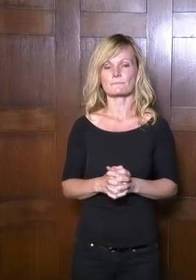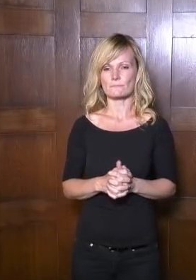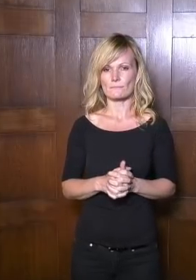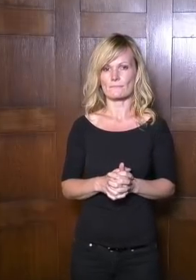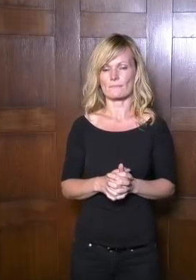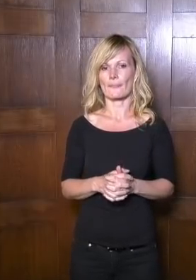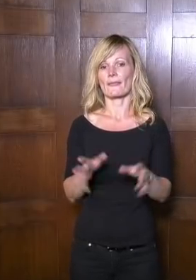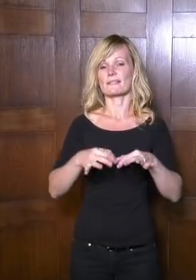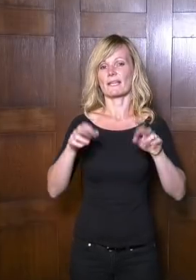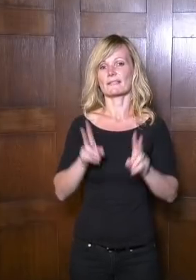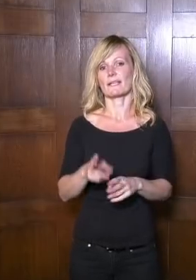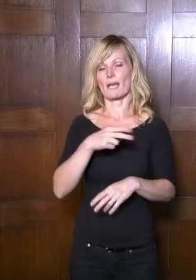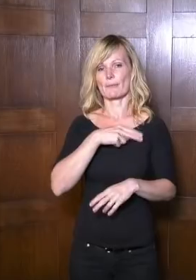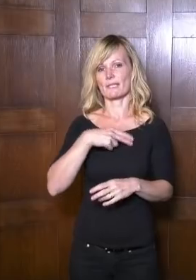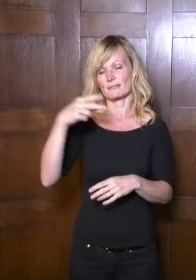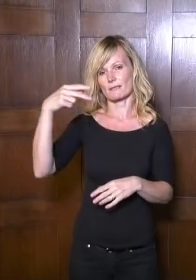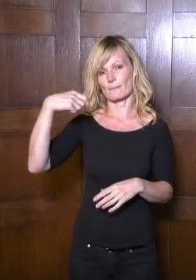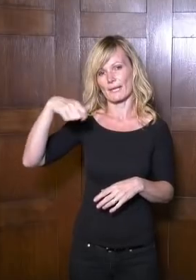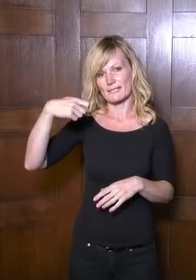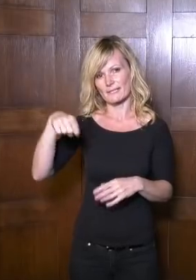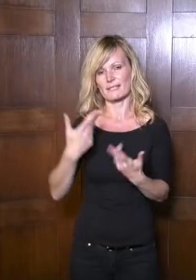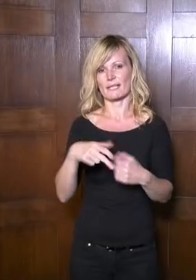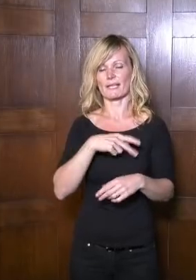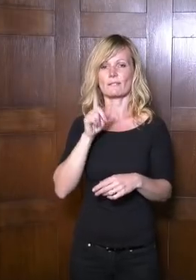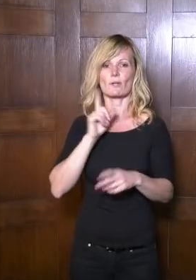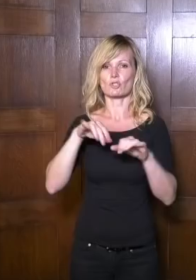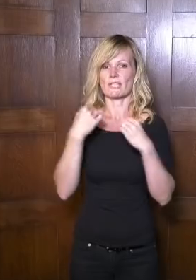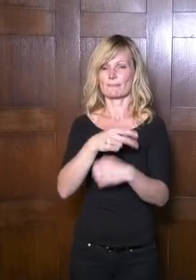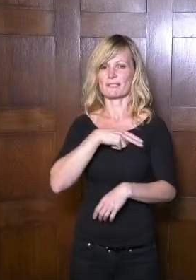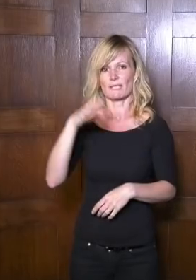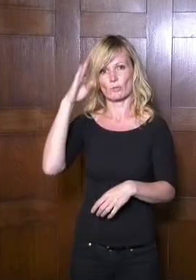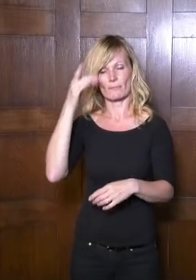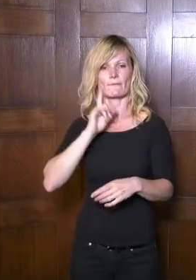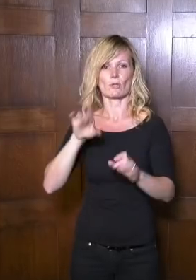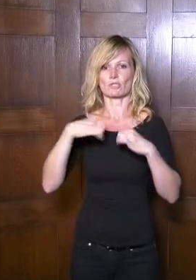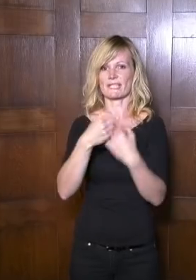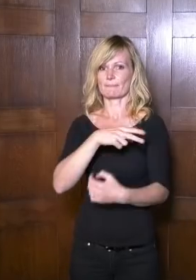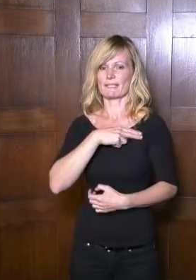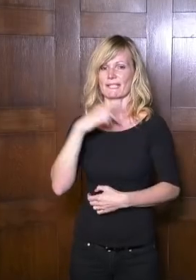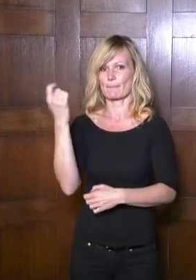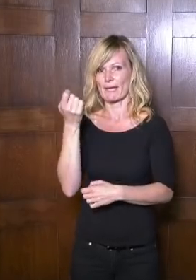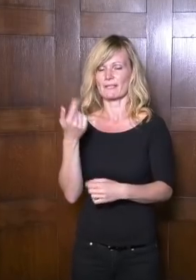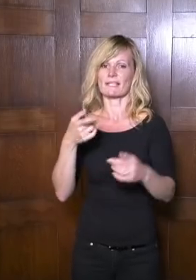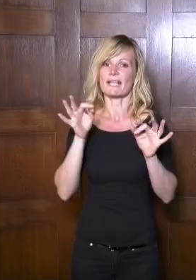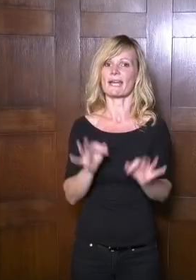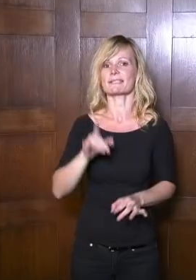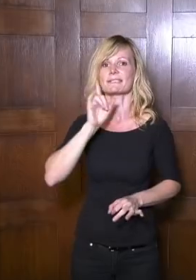Sehr geehrter Herr Ministerpräsident, sehr geehrte Frau Staatsministerin Köpping, Frau Staatsministerin Mayer, sehr geehrte Damen und Herren.